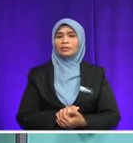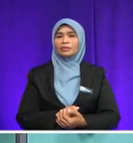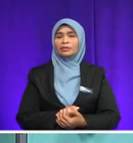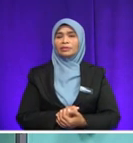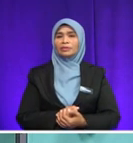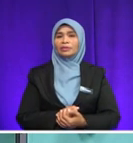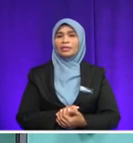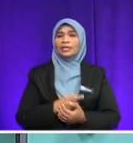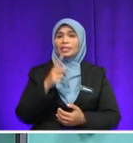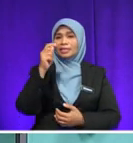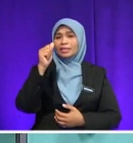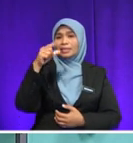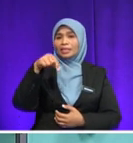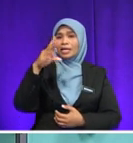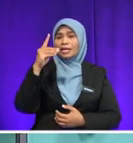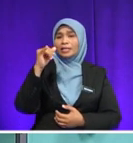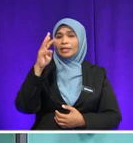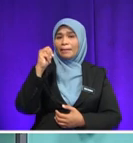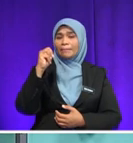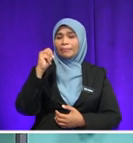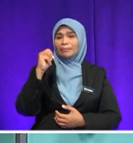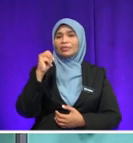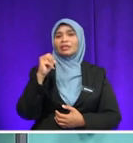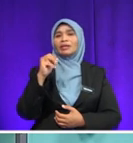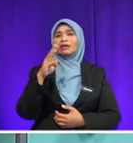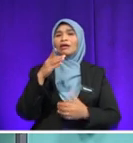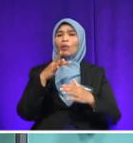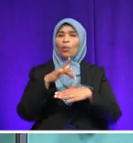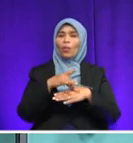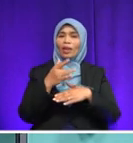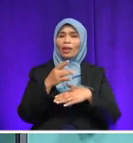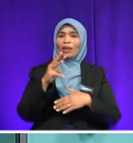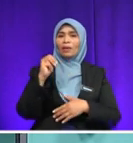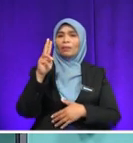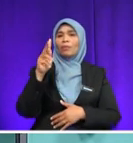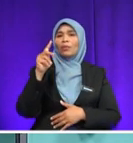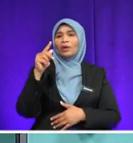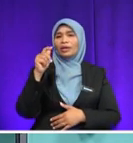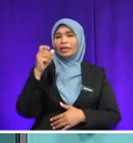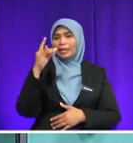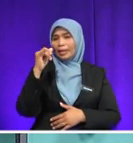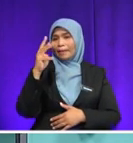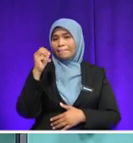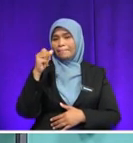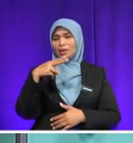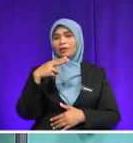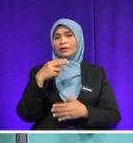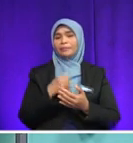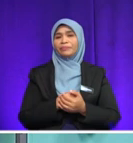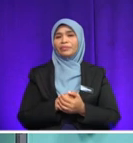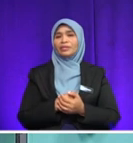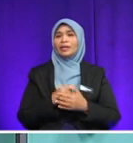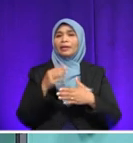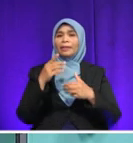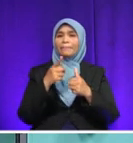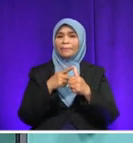depan ke belakang ingat ya takbir ini mukadimah bukan timah dia di depan ya menunaikan salat fardhu adalah waktu salat yang